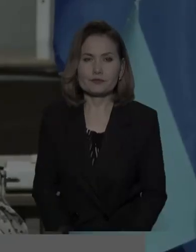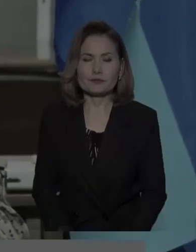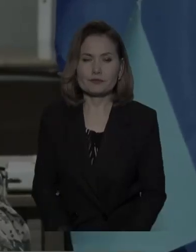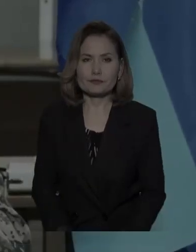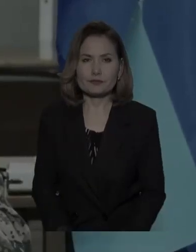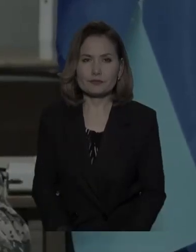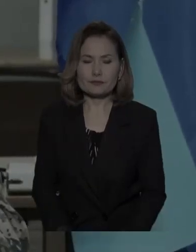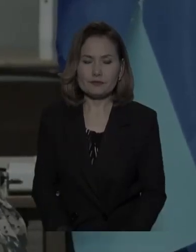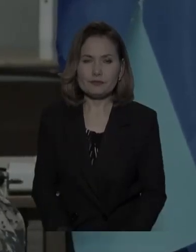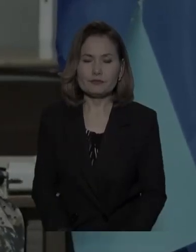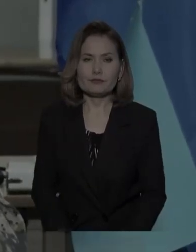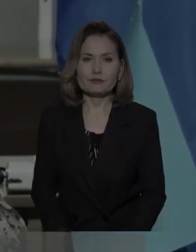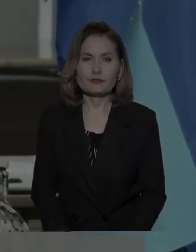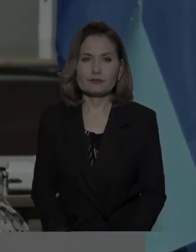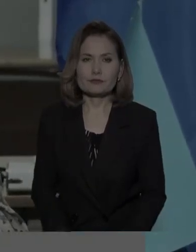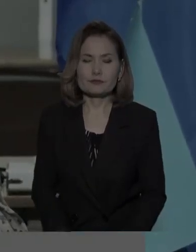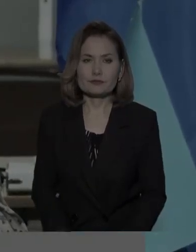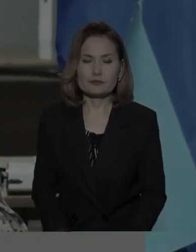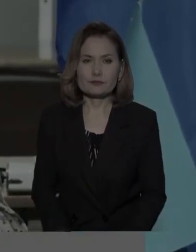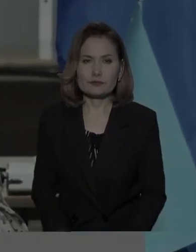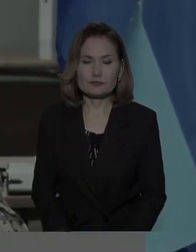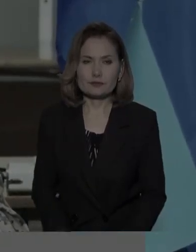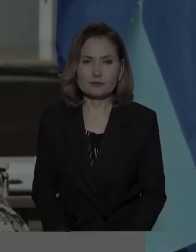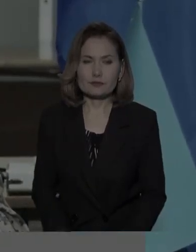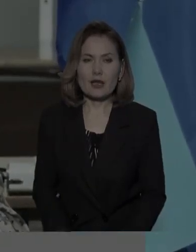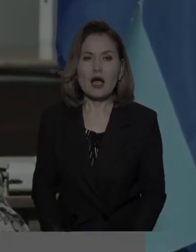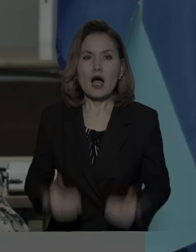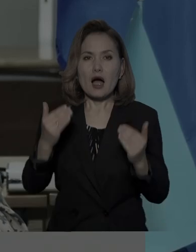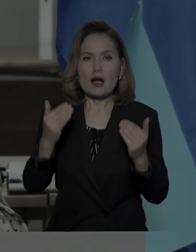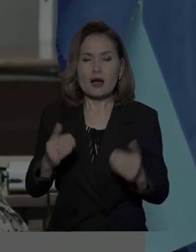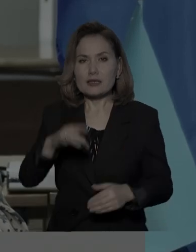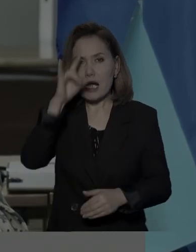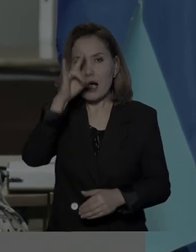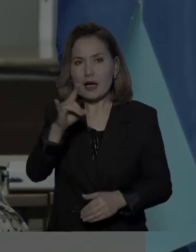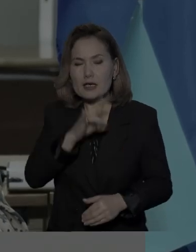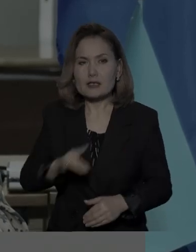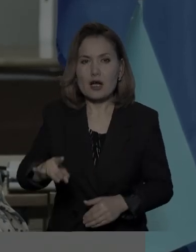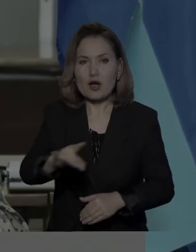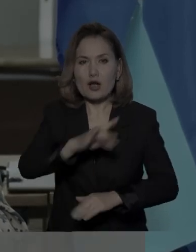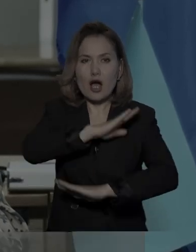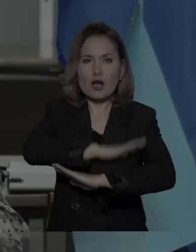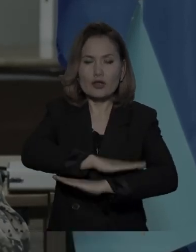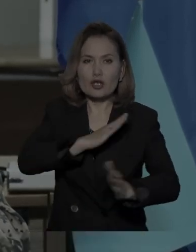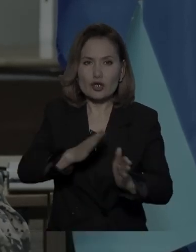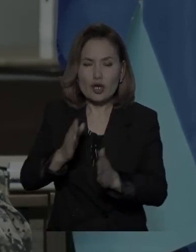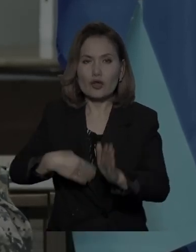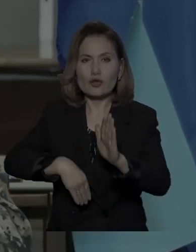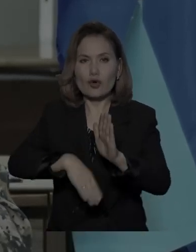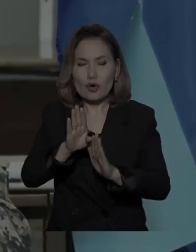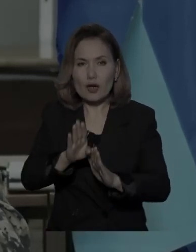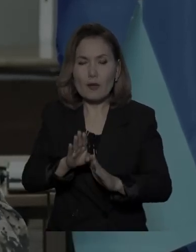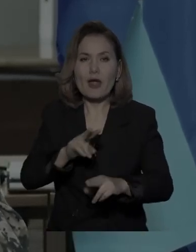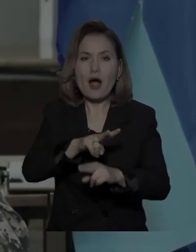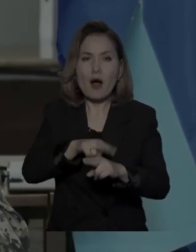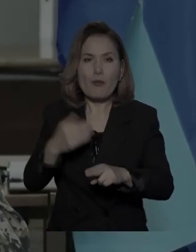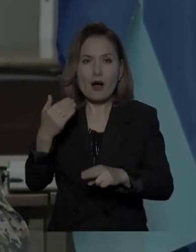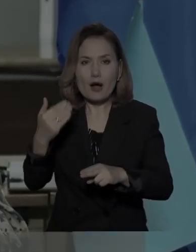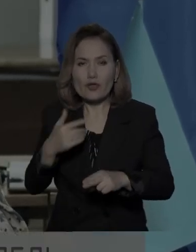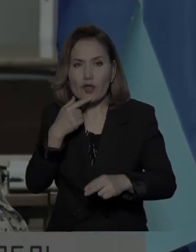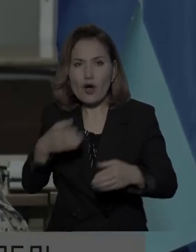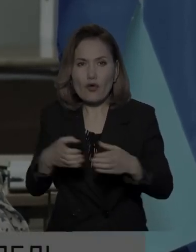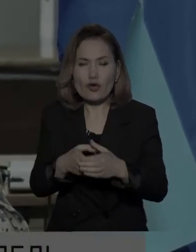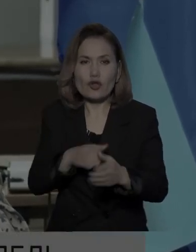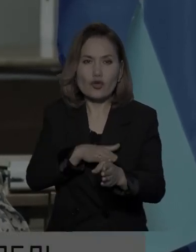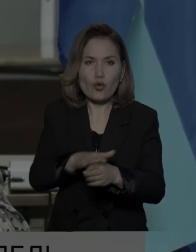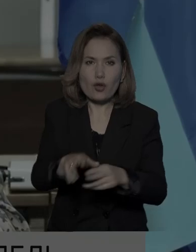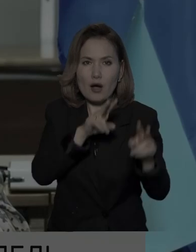Обстановка на территории Республики Казахстан стабилизируется. Қазір Қазақстан Республикасында жағдай тұрақталып келеді және құзырлы органдардың толық